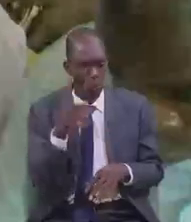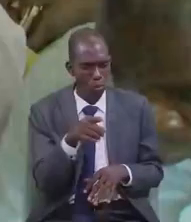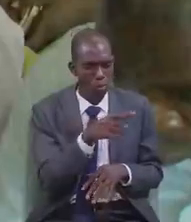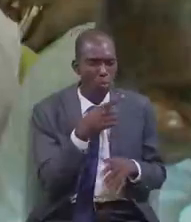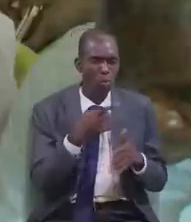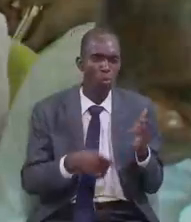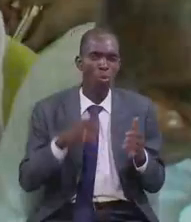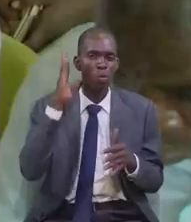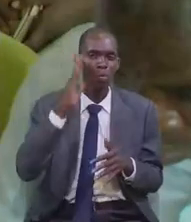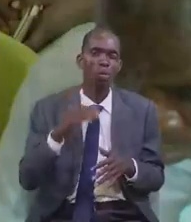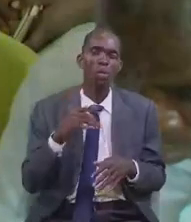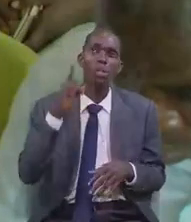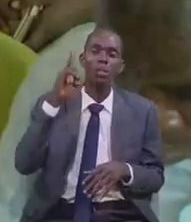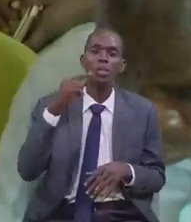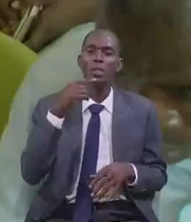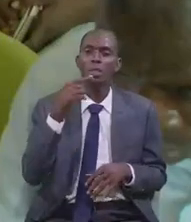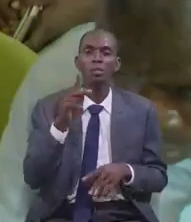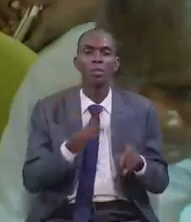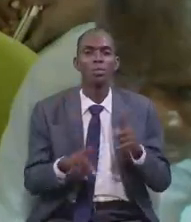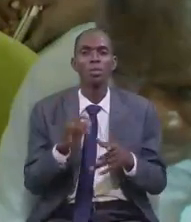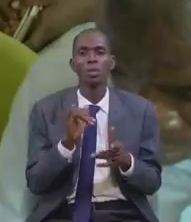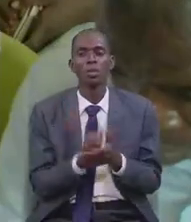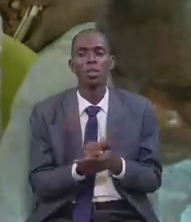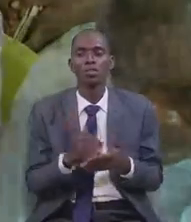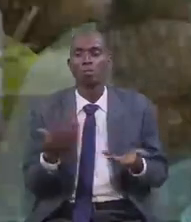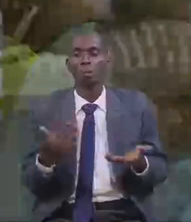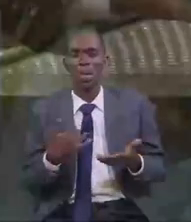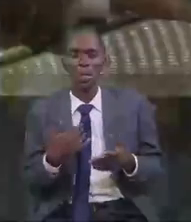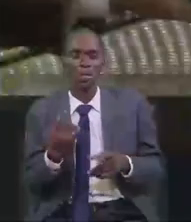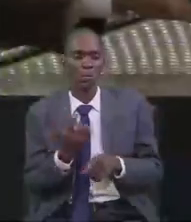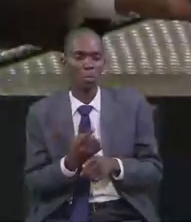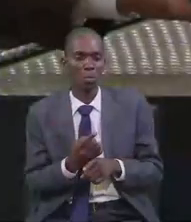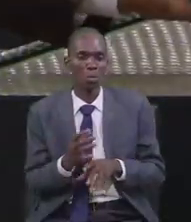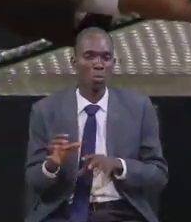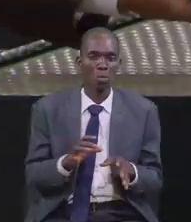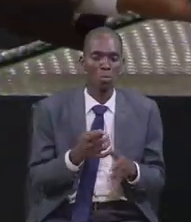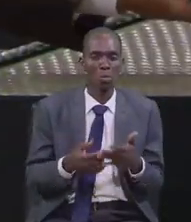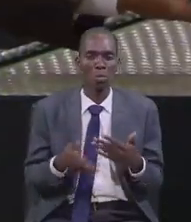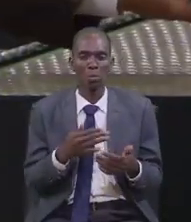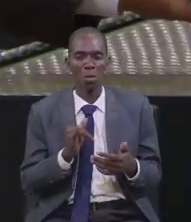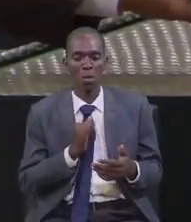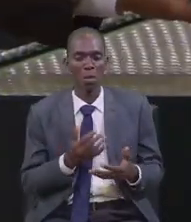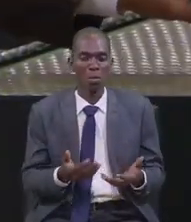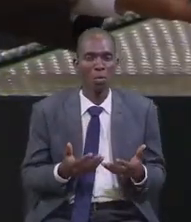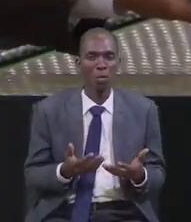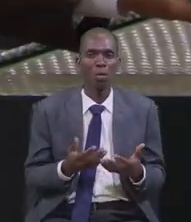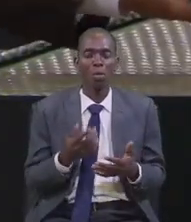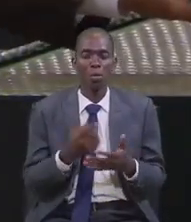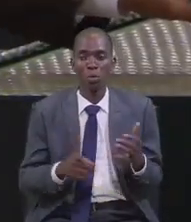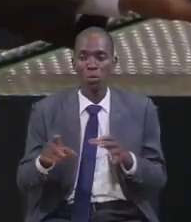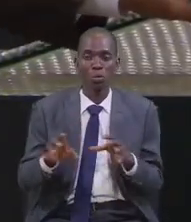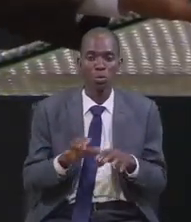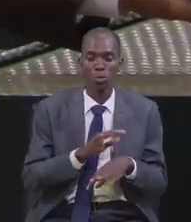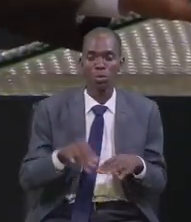dira-t-il à une personne qui dit que je fais ceci, je fais cela, et ce que tu fais n'a pas besoin de jeûner, ce que tu fais n'a